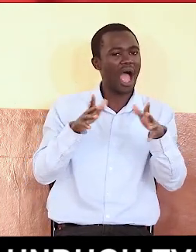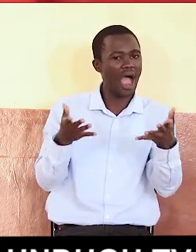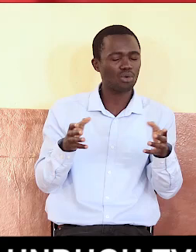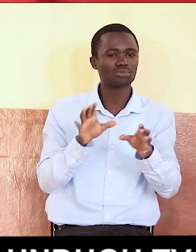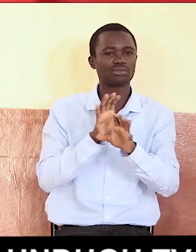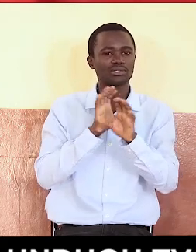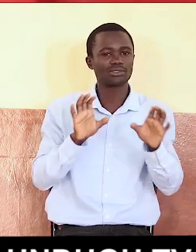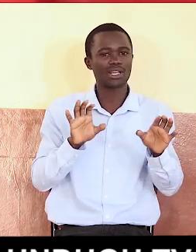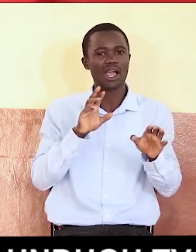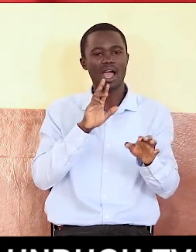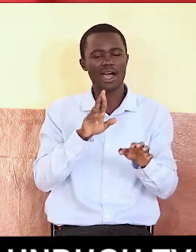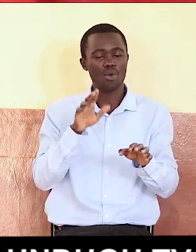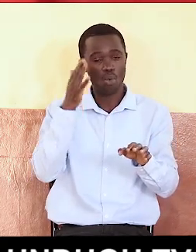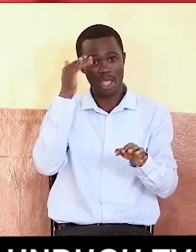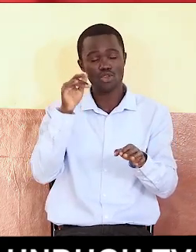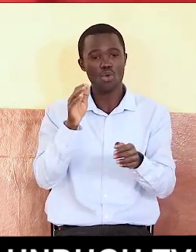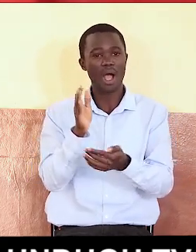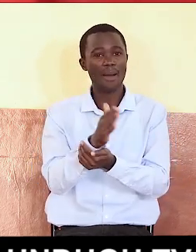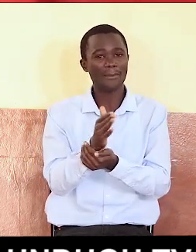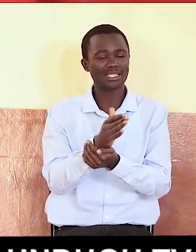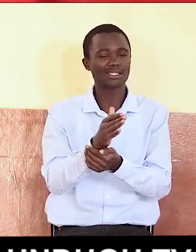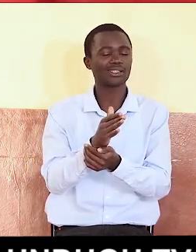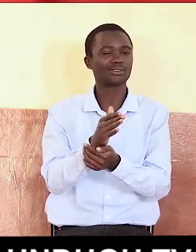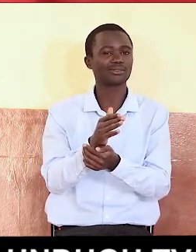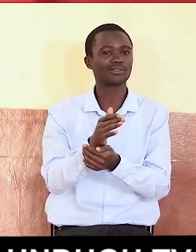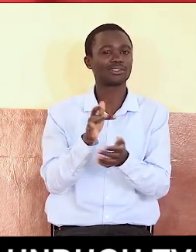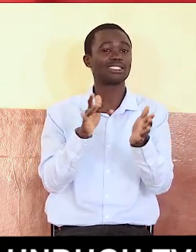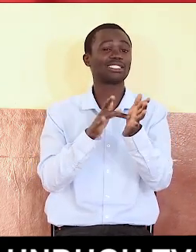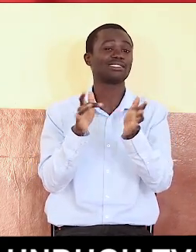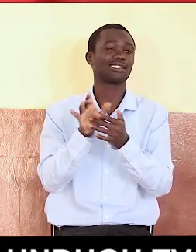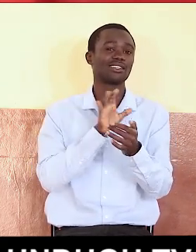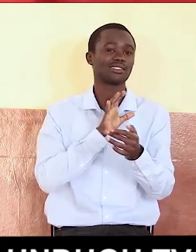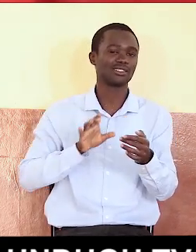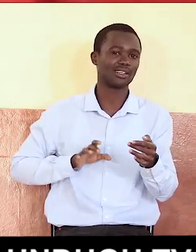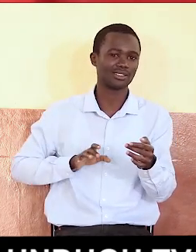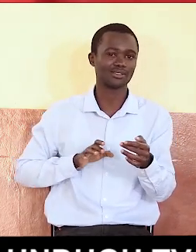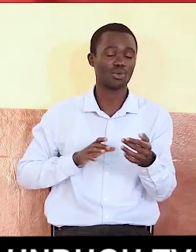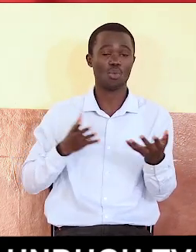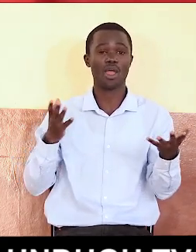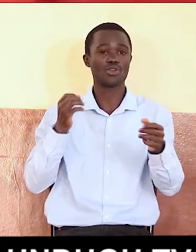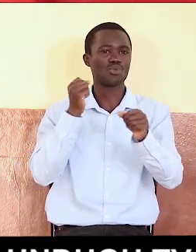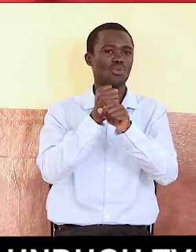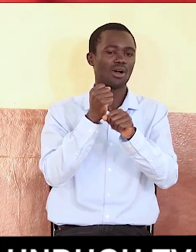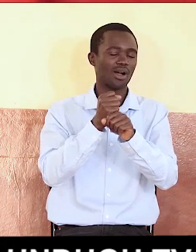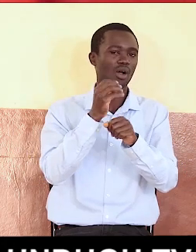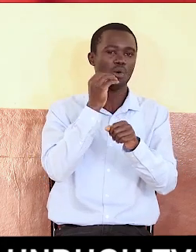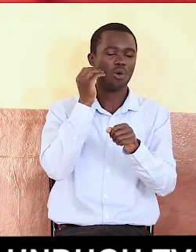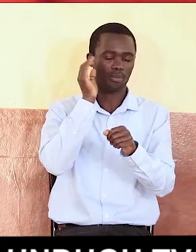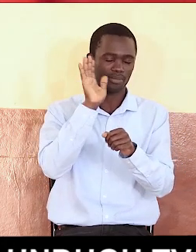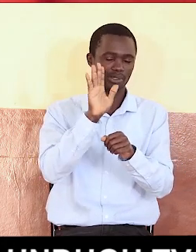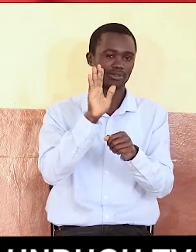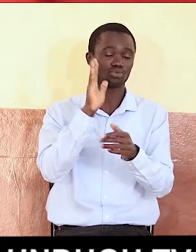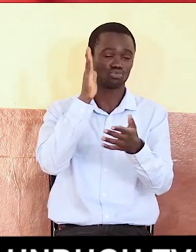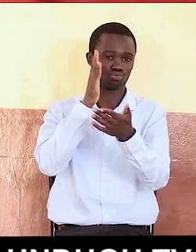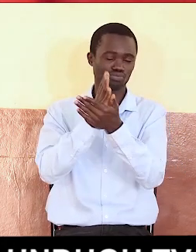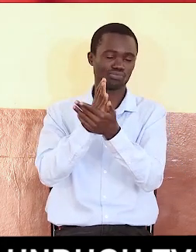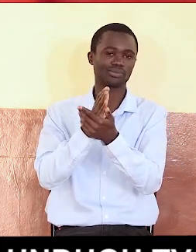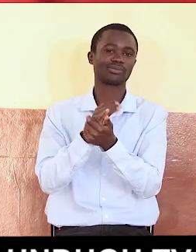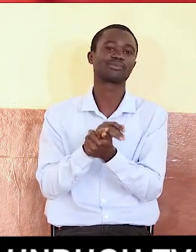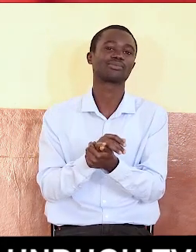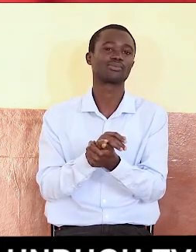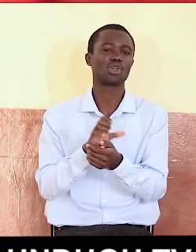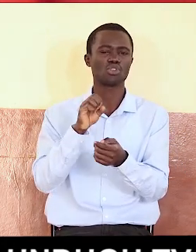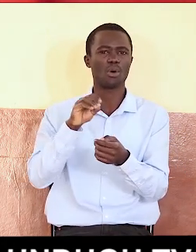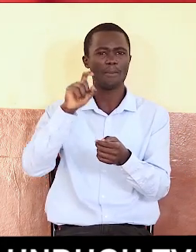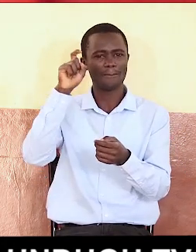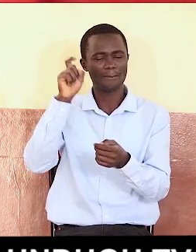ambassador wa Kristo mahali popote unapofanya kazi, unapoishi na kadhalika. Kwa hivyo inahitajika